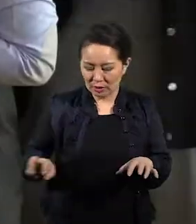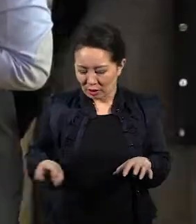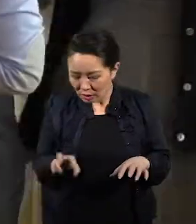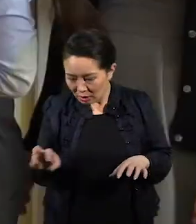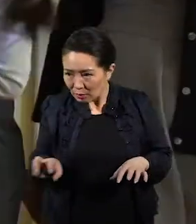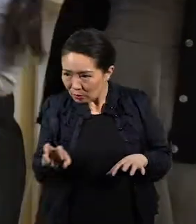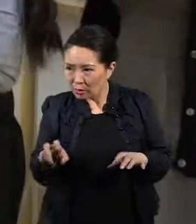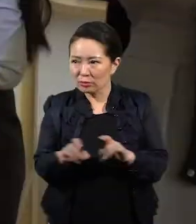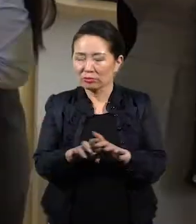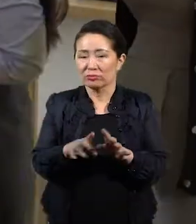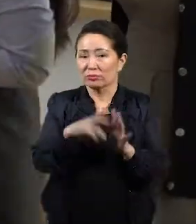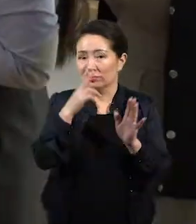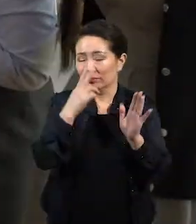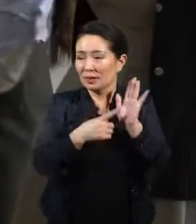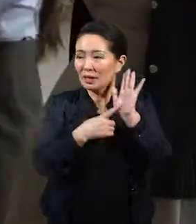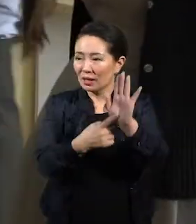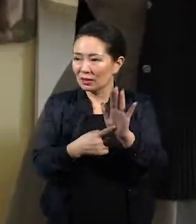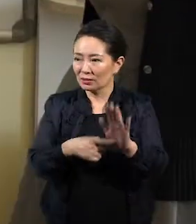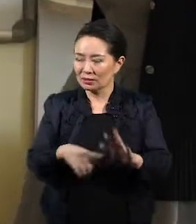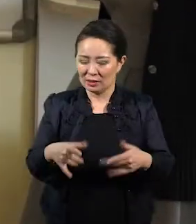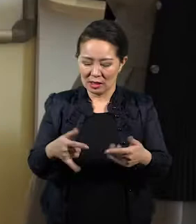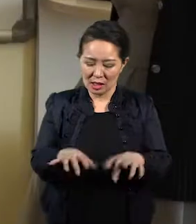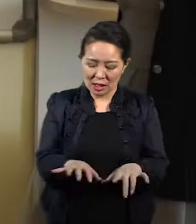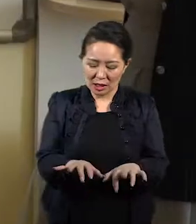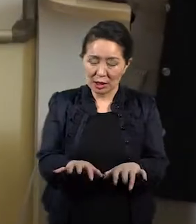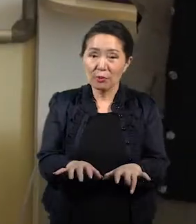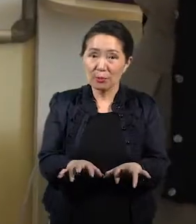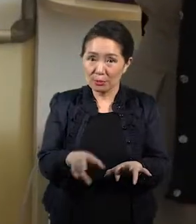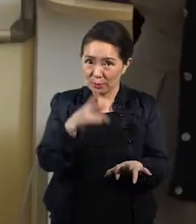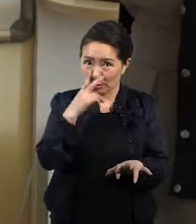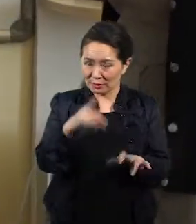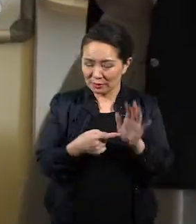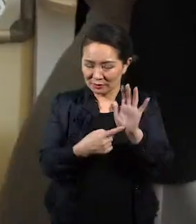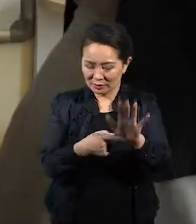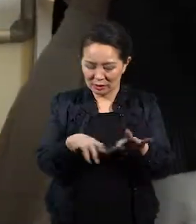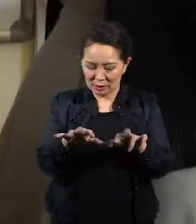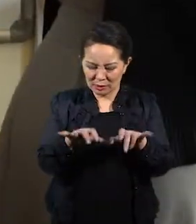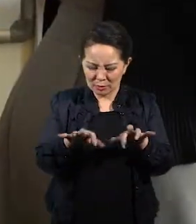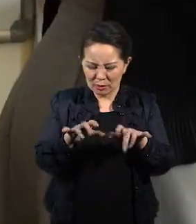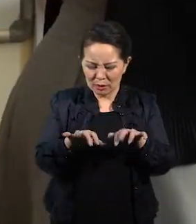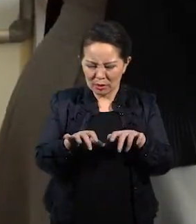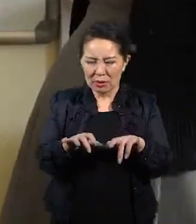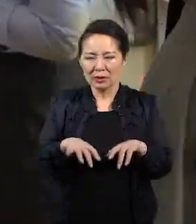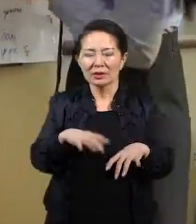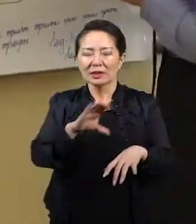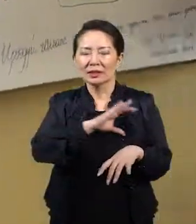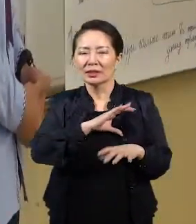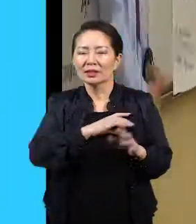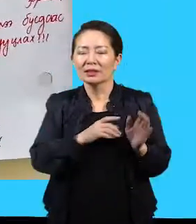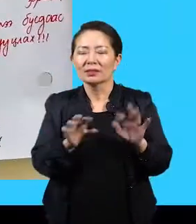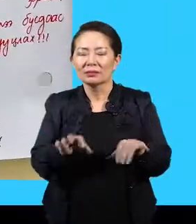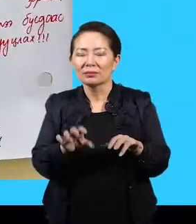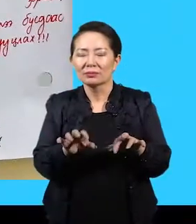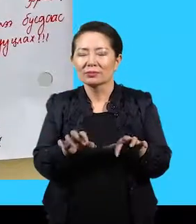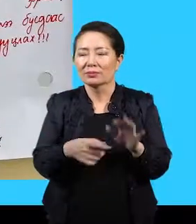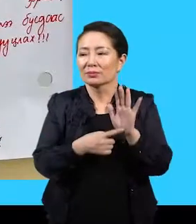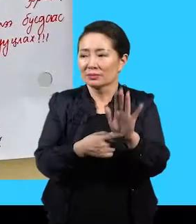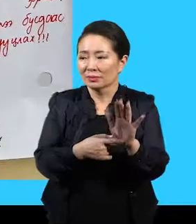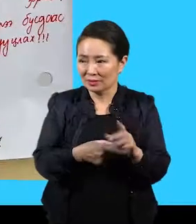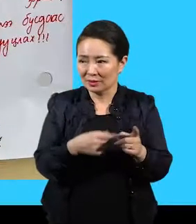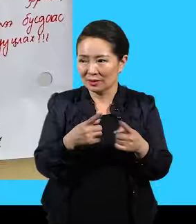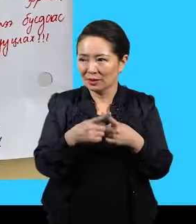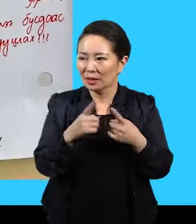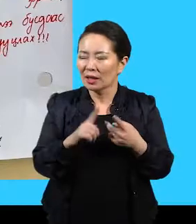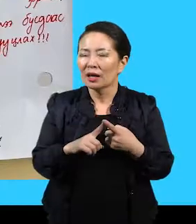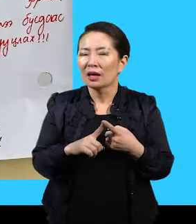процессор зэрэг зүйлийг дурсан. За кейбордоос болохоор бид нар ямар нэгэн сэтгэлдлүүдэд бинтэж кейбордээр дааж хэлдэг тийм үү. Тэгэхээр энэ